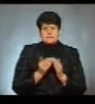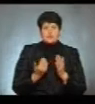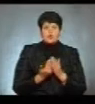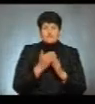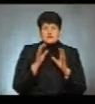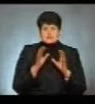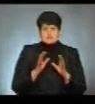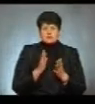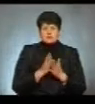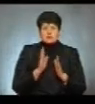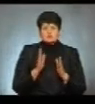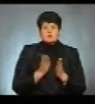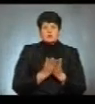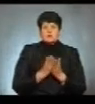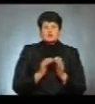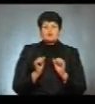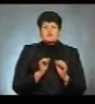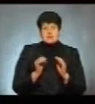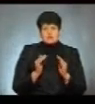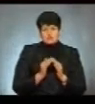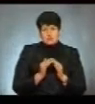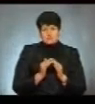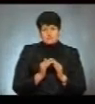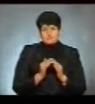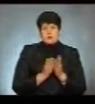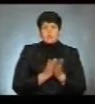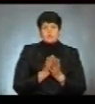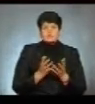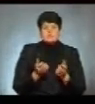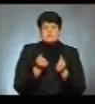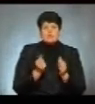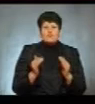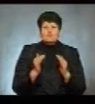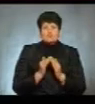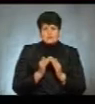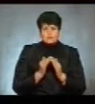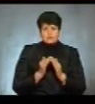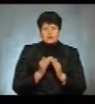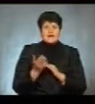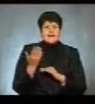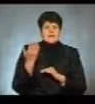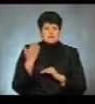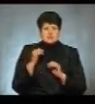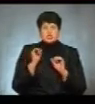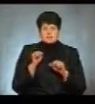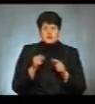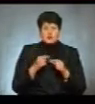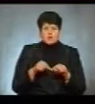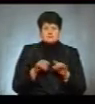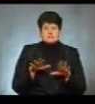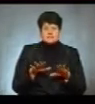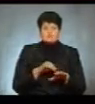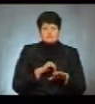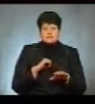закон має бути послуг з управління будинком. Тобто послуг з утримання будинку раніше міг орган місцевого